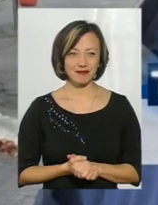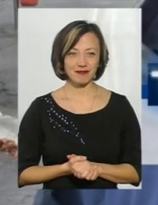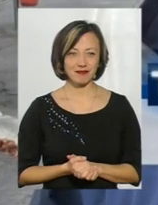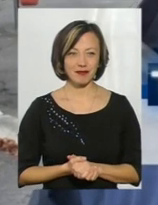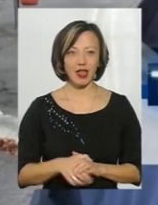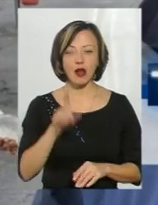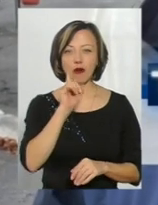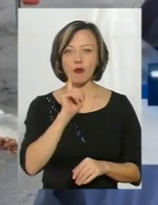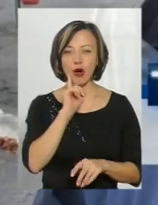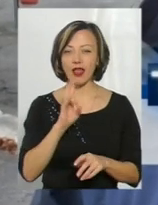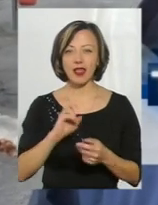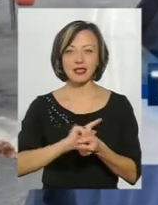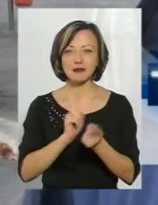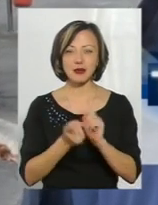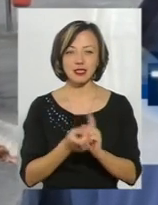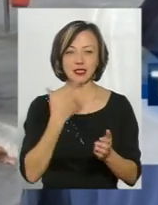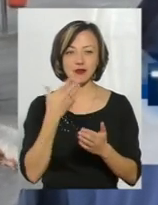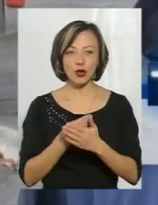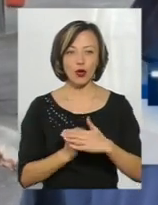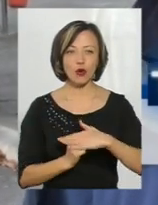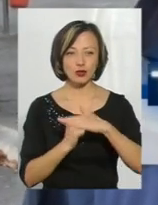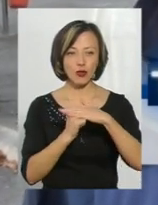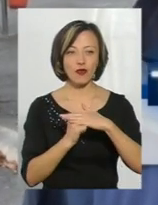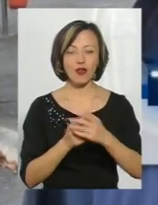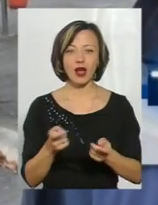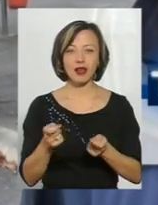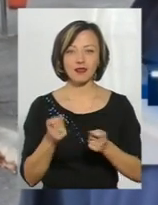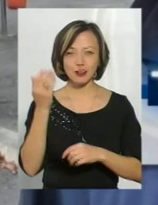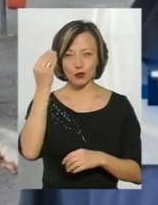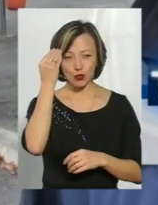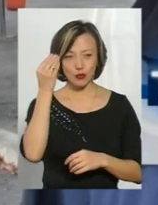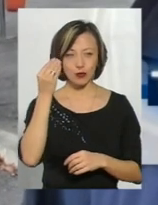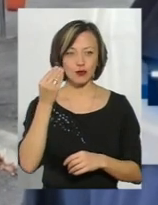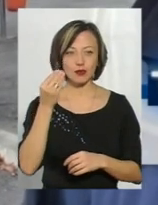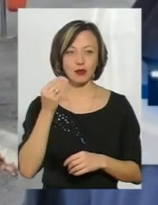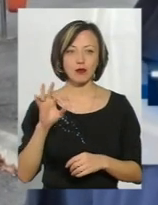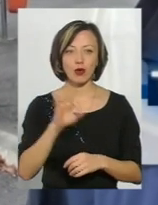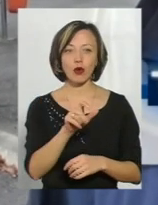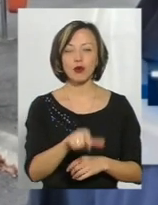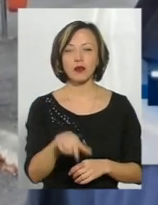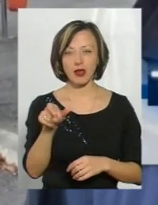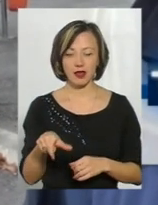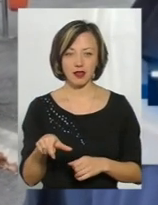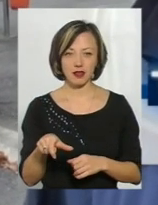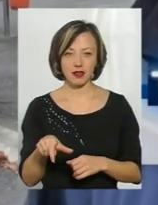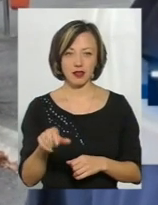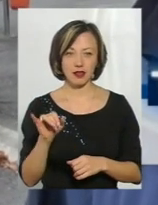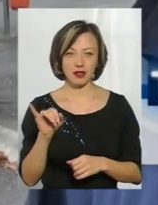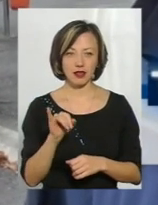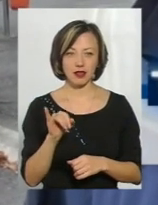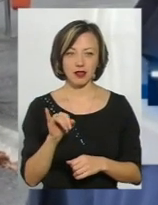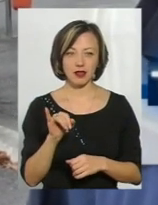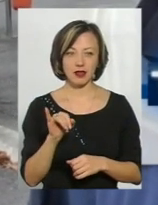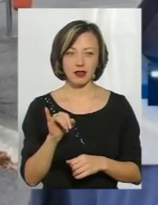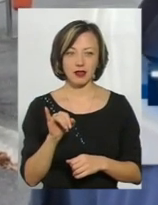не змінять свою основу керівництва думку на рахунок людей і в